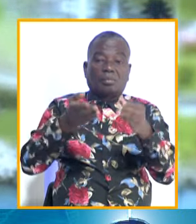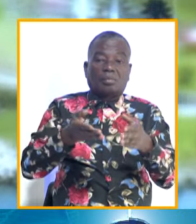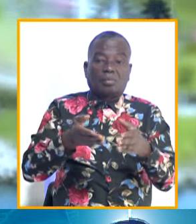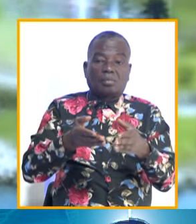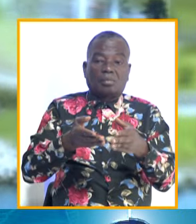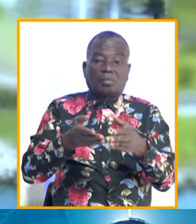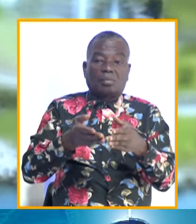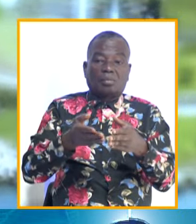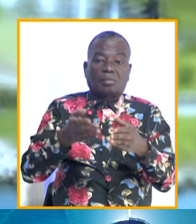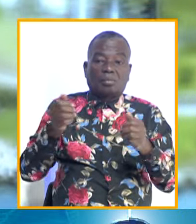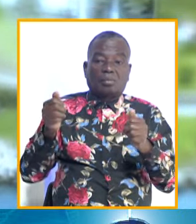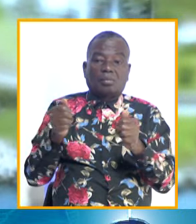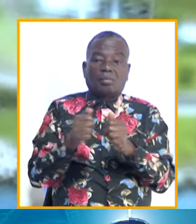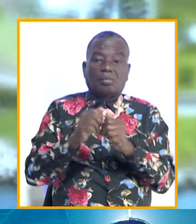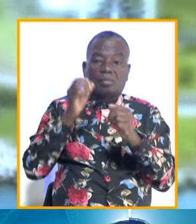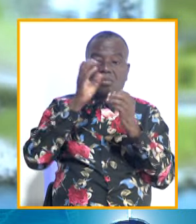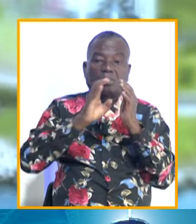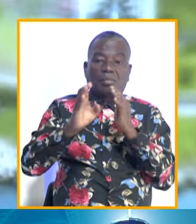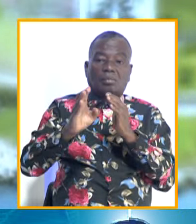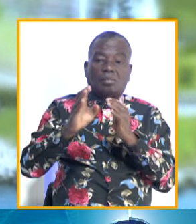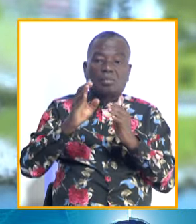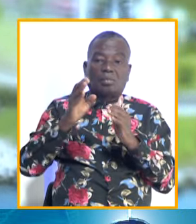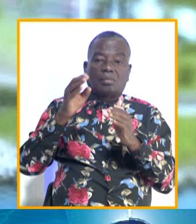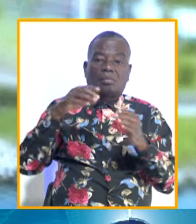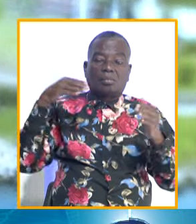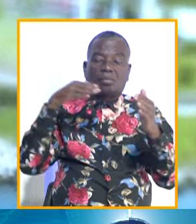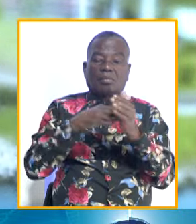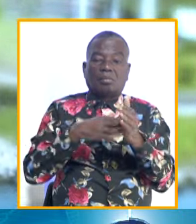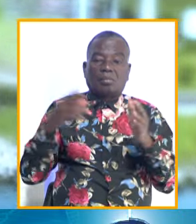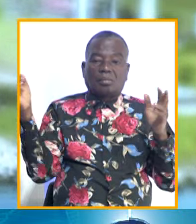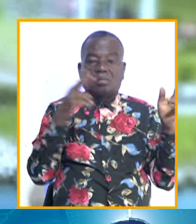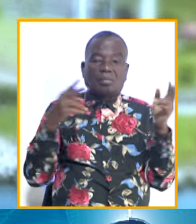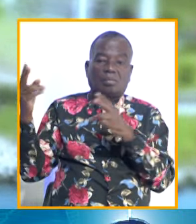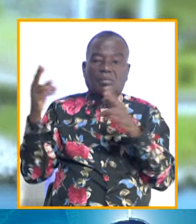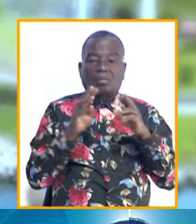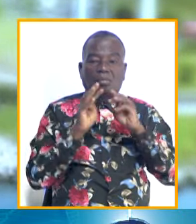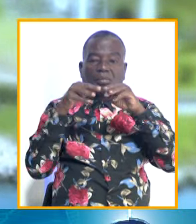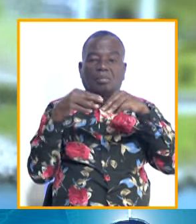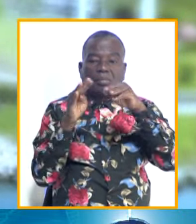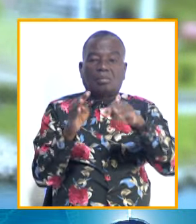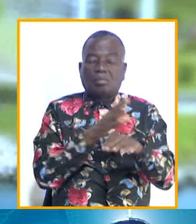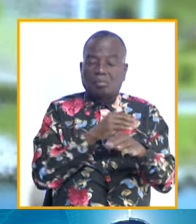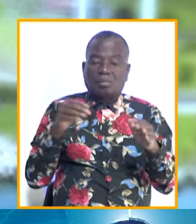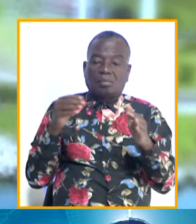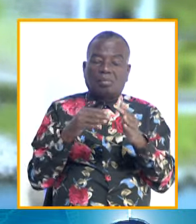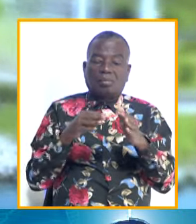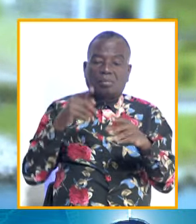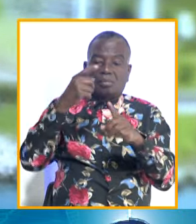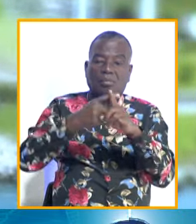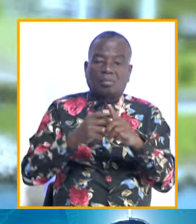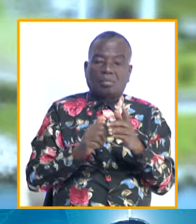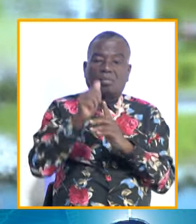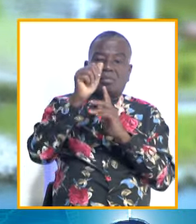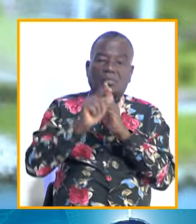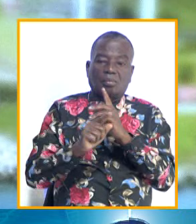prise de risque avec le thème annoncé « Inventeurs contre vents et marées ». Le salon est annoncé pour le mois d'avril 2025. On voit ce qui se